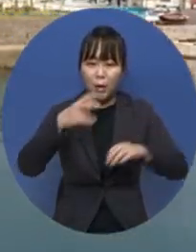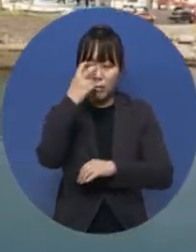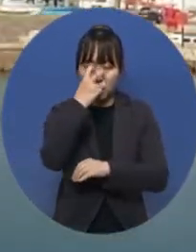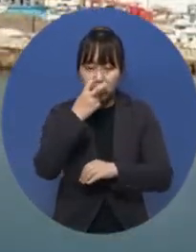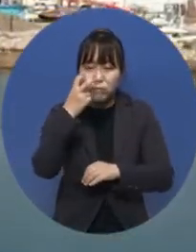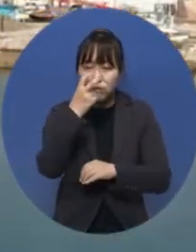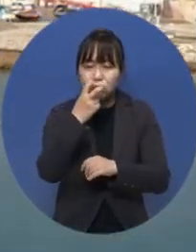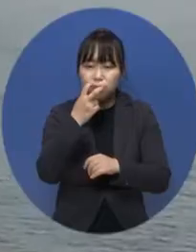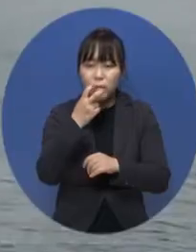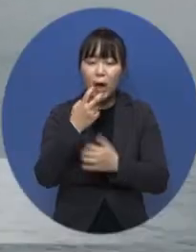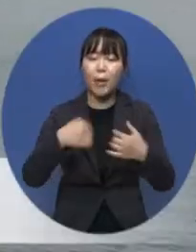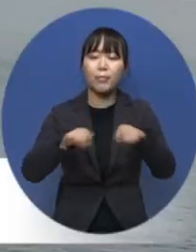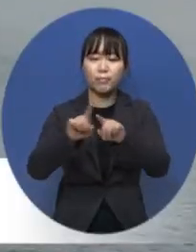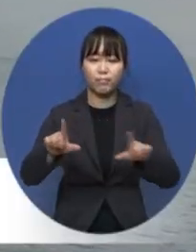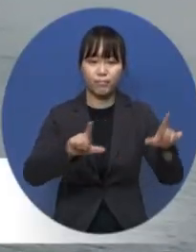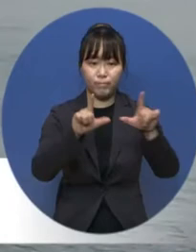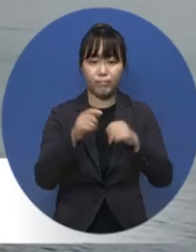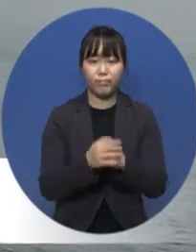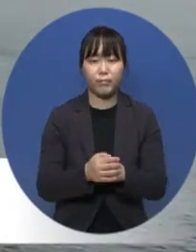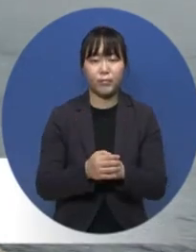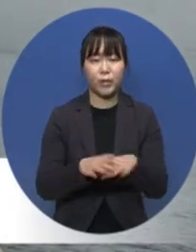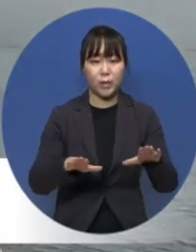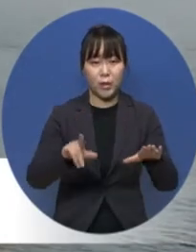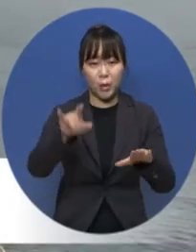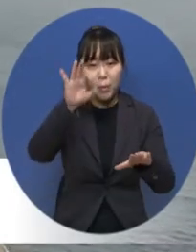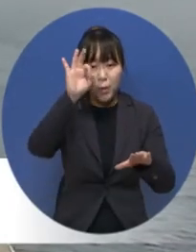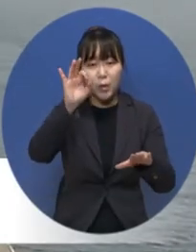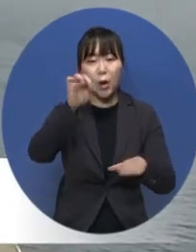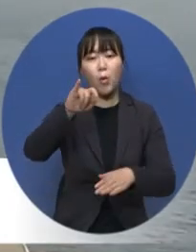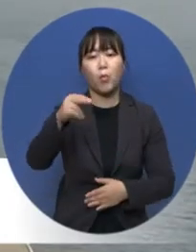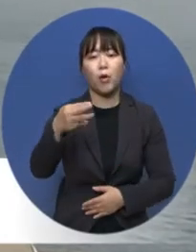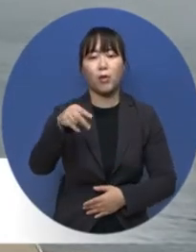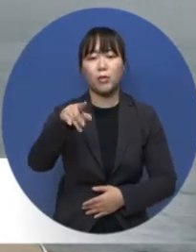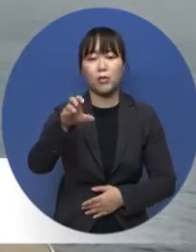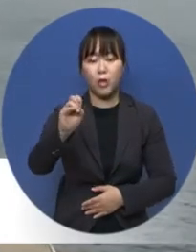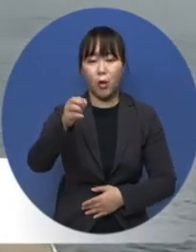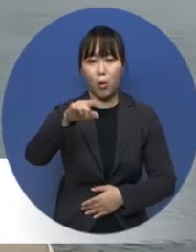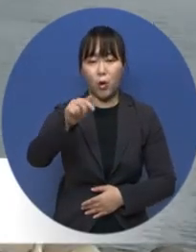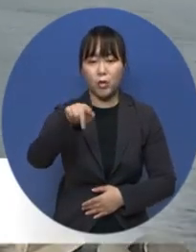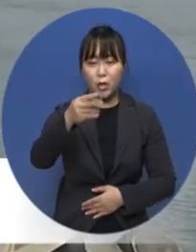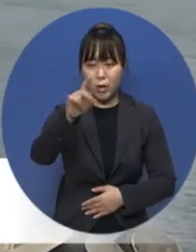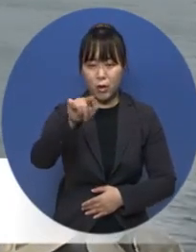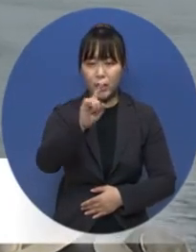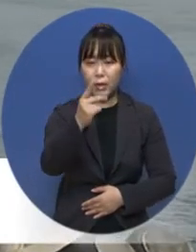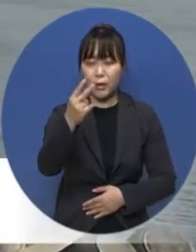살고 있습니다. 지금 여기 보이는 곳이 월성 원자력